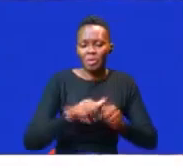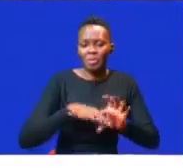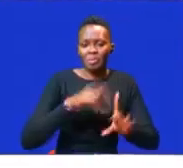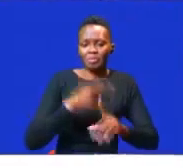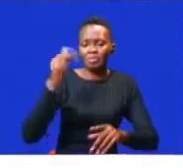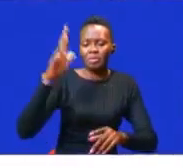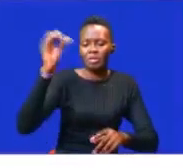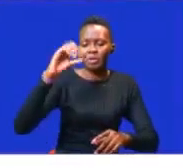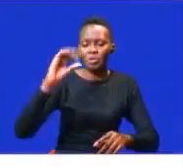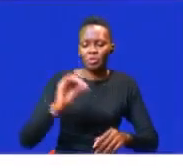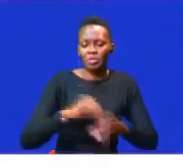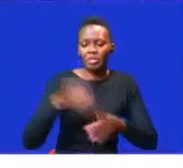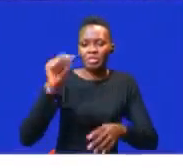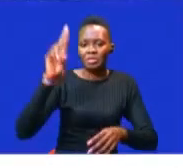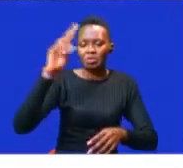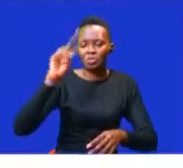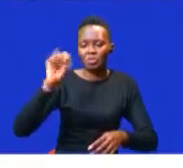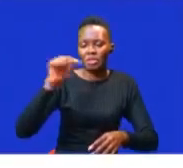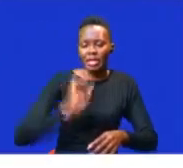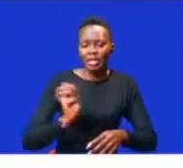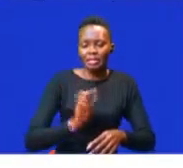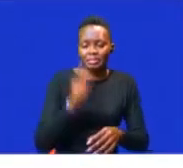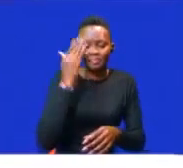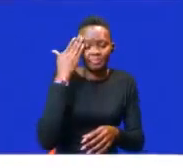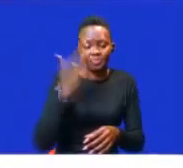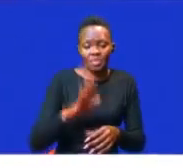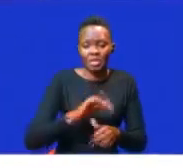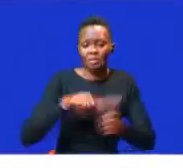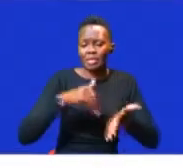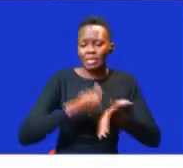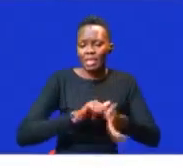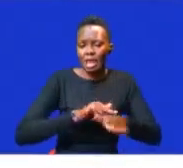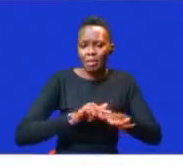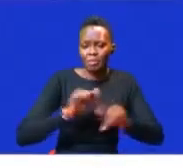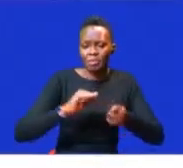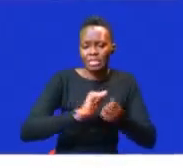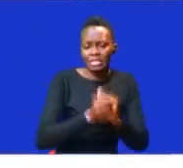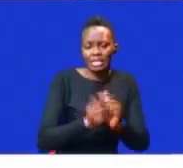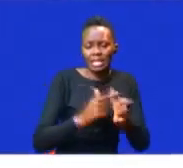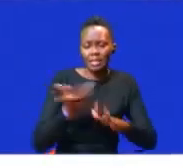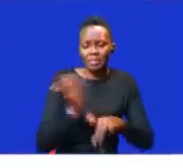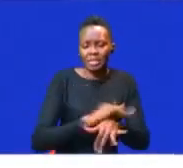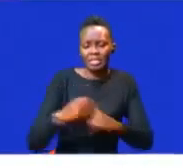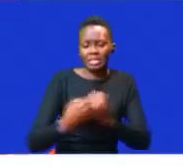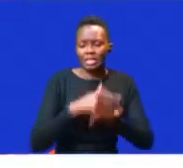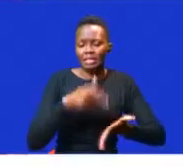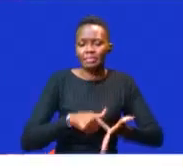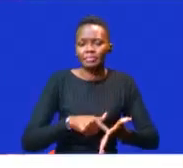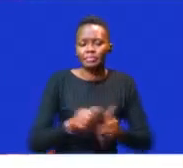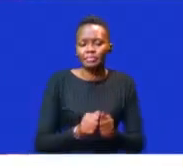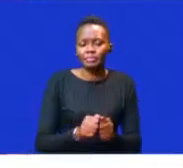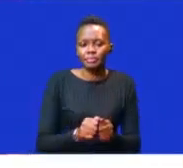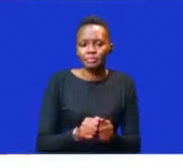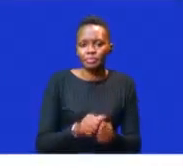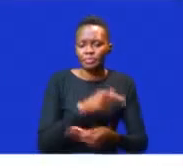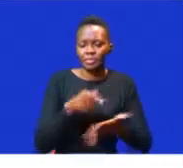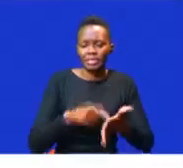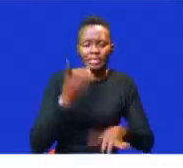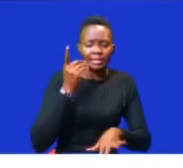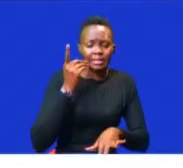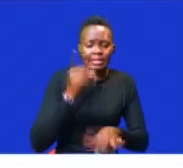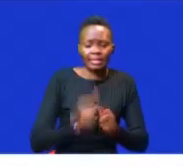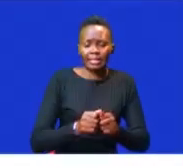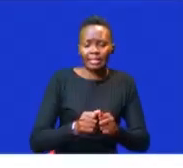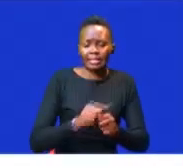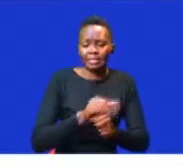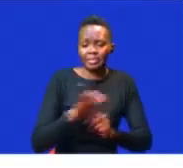maole kabura masa ite ka migri, konge ni gimane ucha kabur, na inya lo kore kendo ne chira de matangi nono. Uma kansa gori uma, tu ni